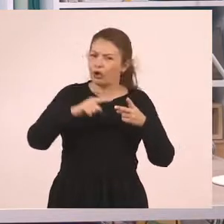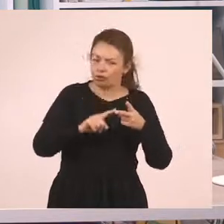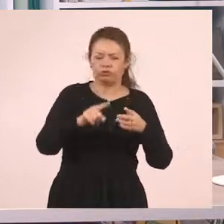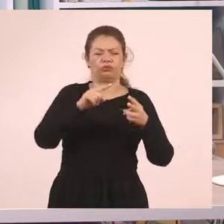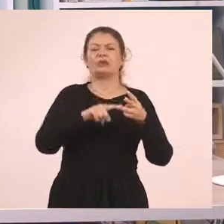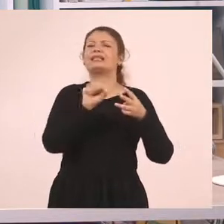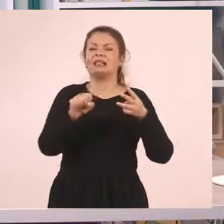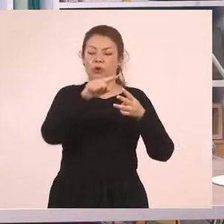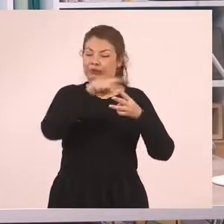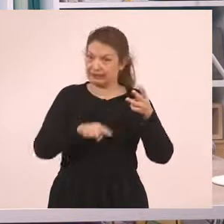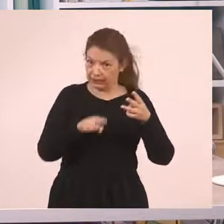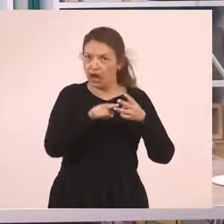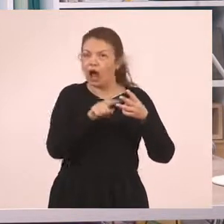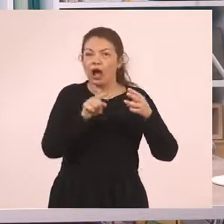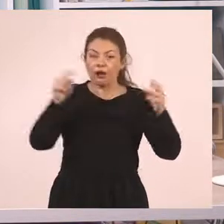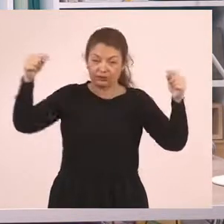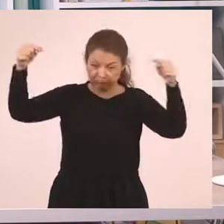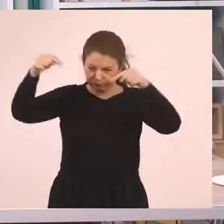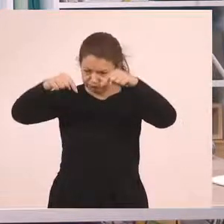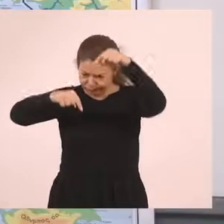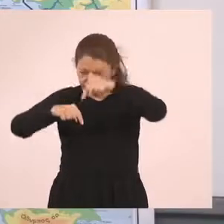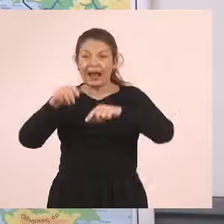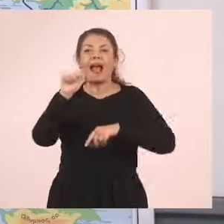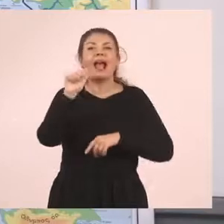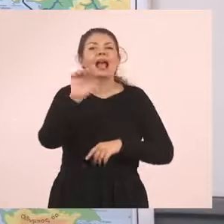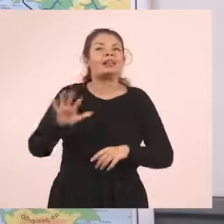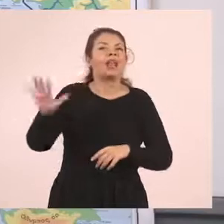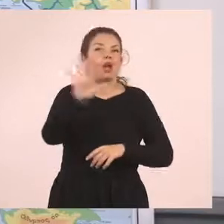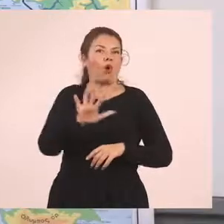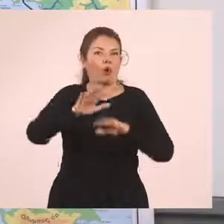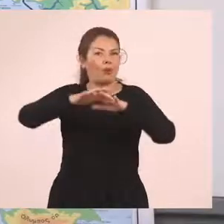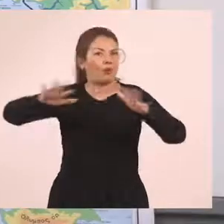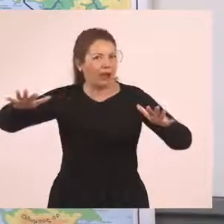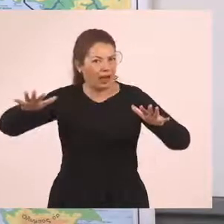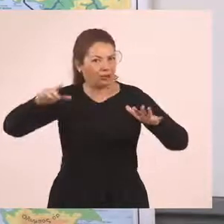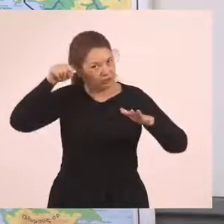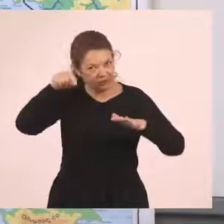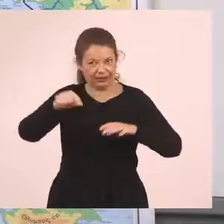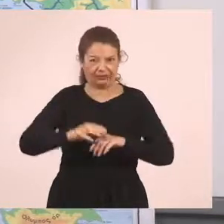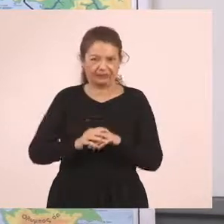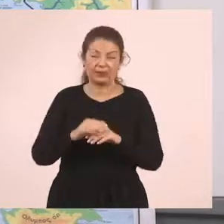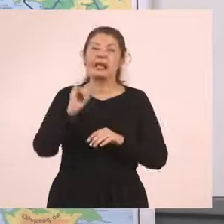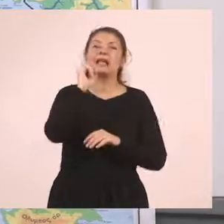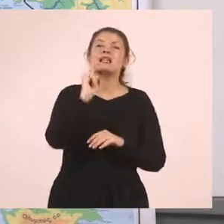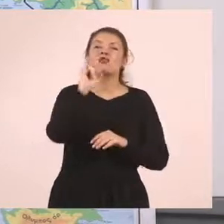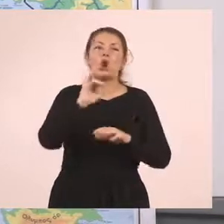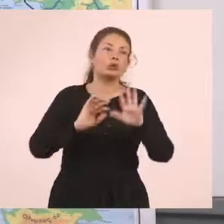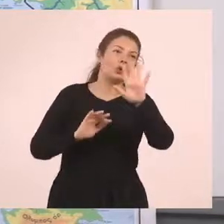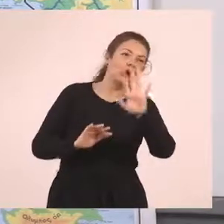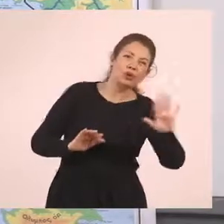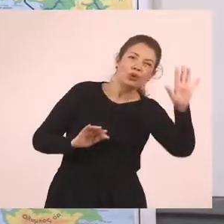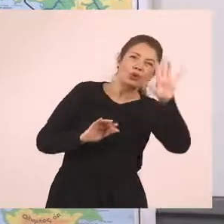τον Στριμώνα, εκβάλλουν στο Αιγαίο Πέλαγος. Πάμε στο Ιόνιο Πέλαγος, ποια